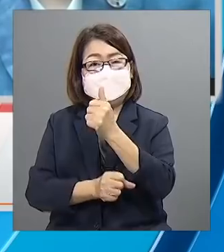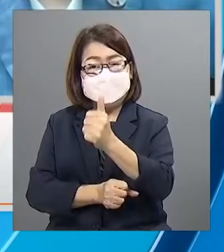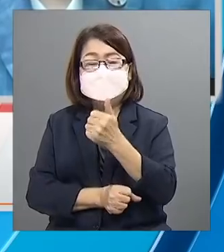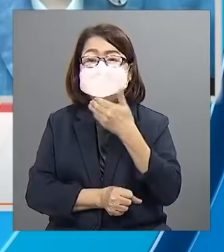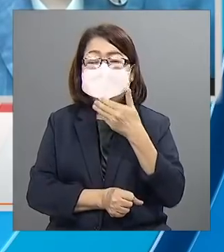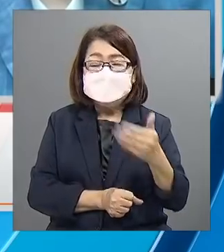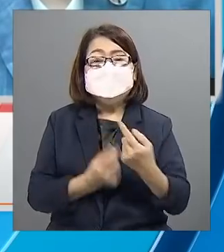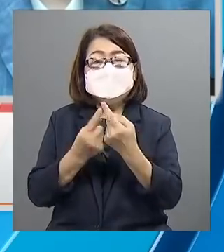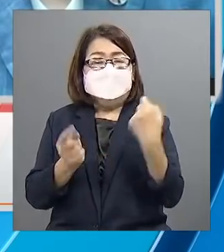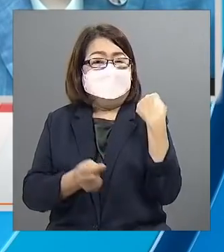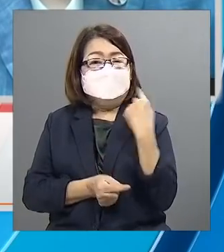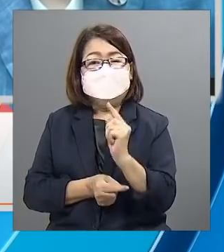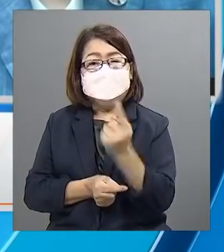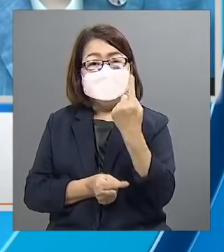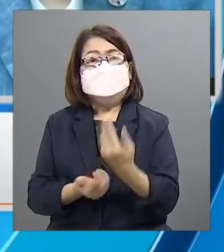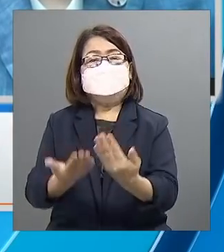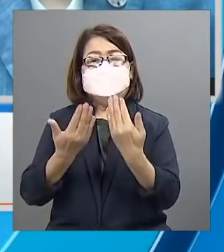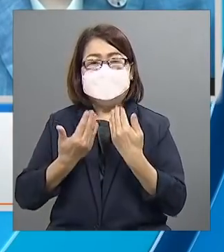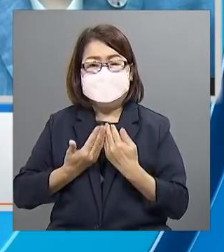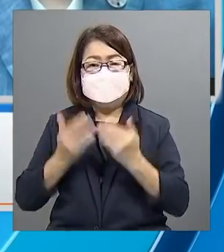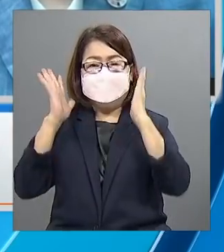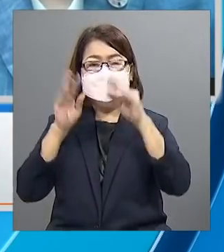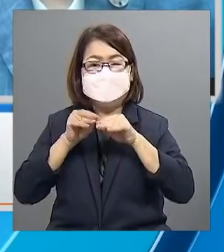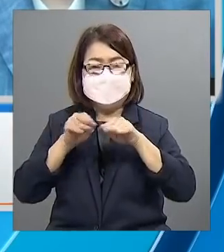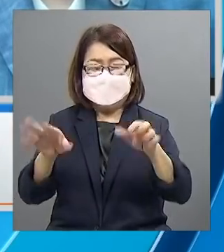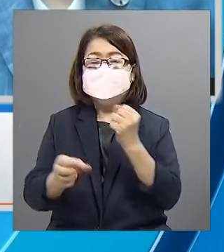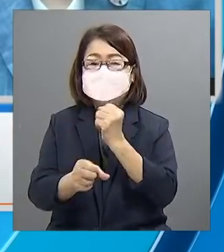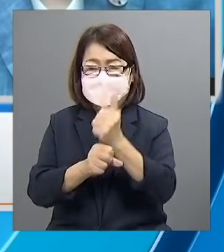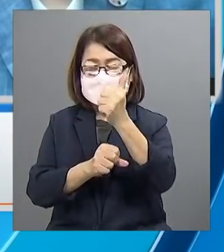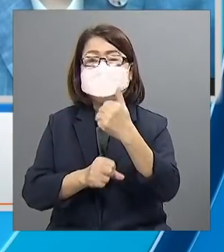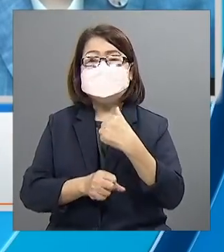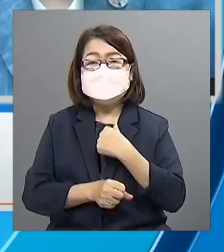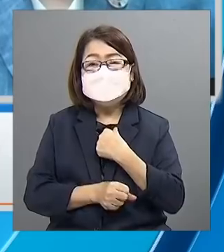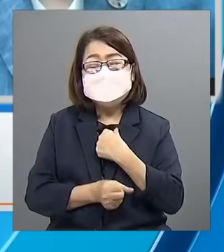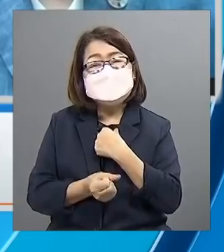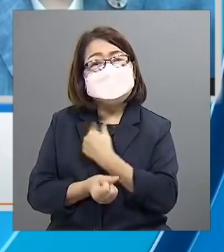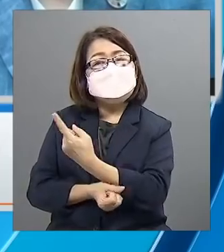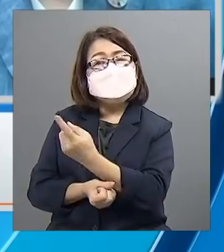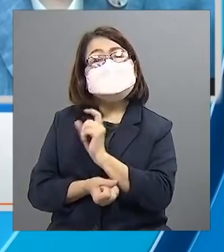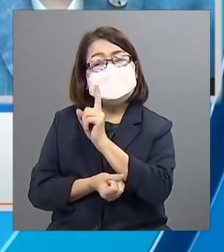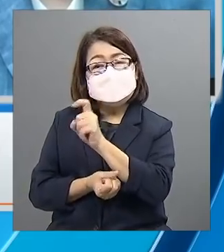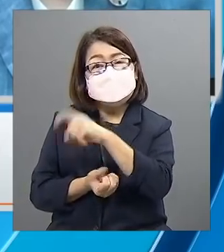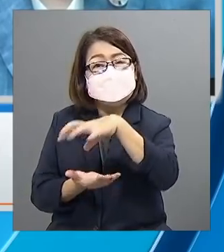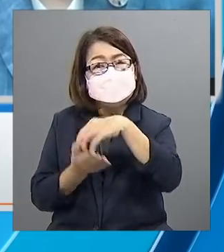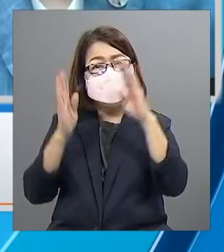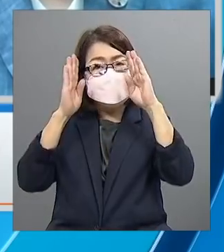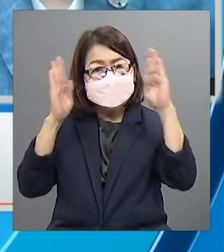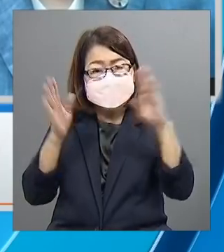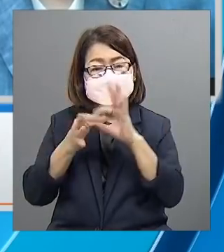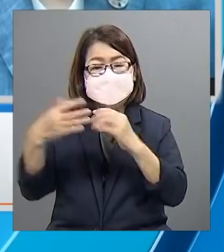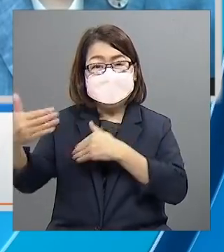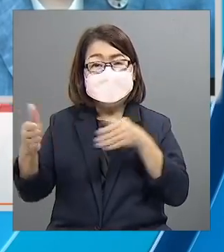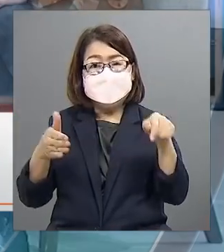ะอัปเดตกับเราติดต่อมาได้เลยนะครับเดี๋ยวทางรายการจะขอความรู้หรือว่าขอข้อมูลเพิ่มเติมในเรื่องกล่องรอดตายนะครับขอบคุณทั้งสองท่านวันนี้มากๆเลยครับ